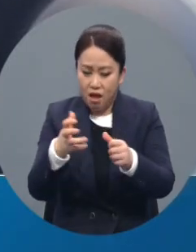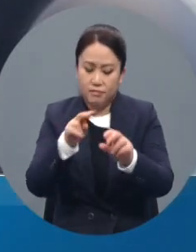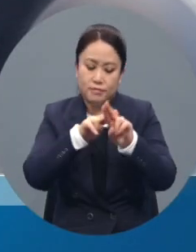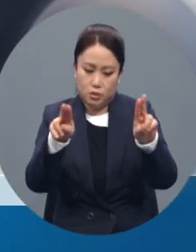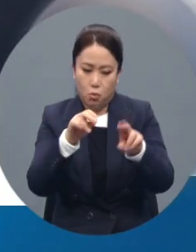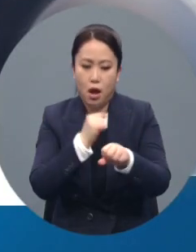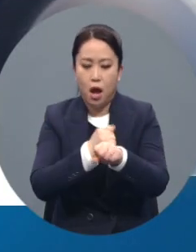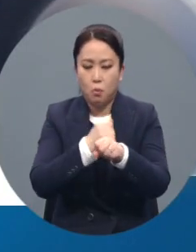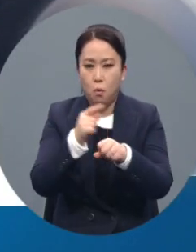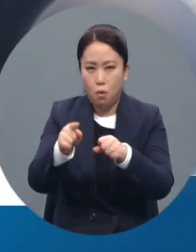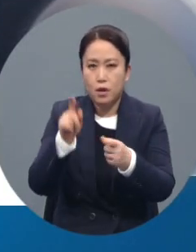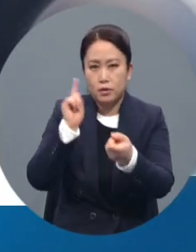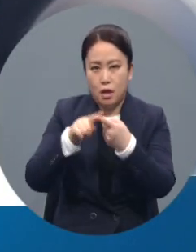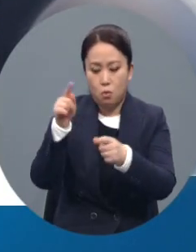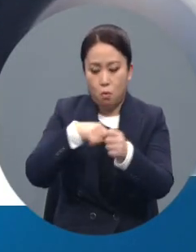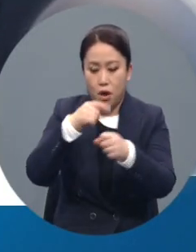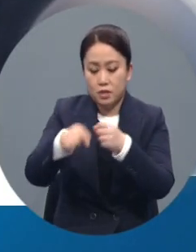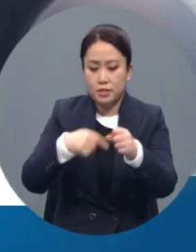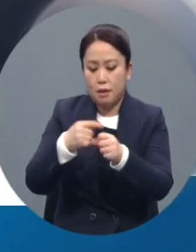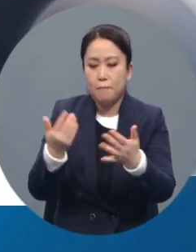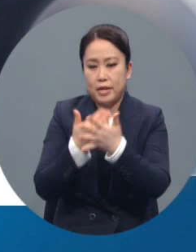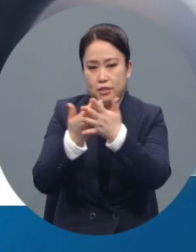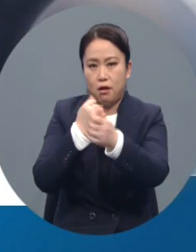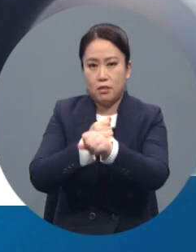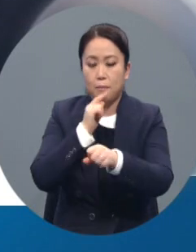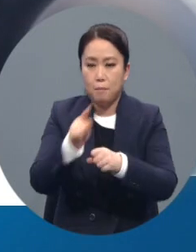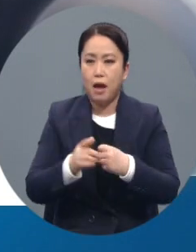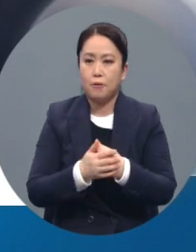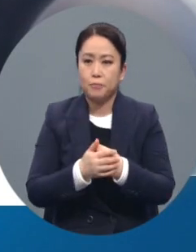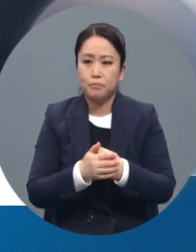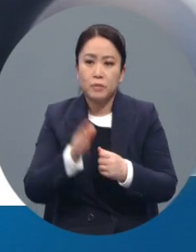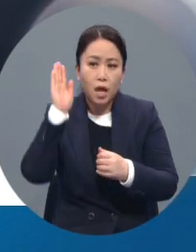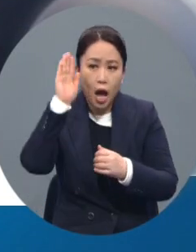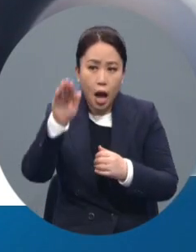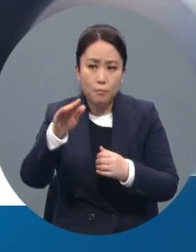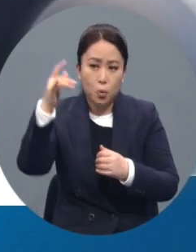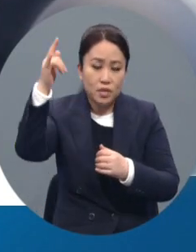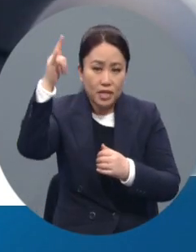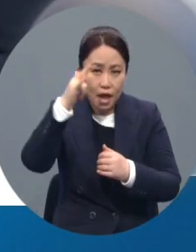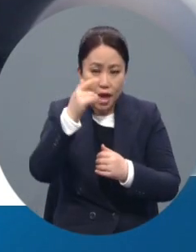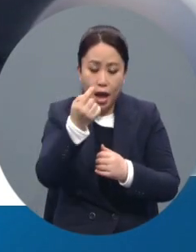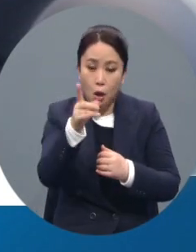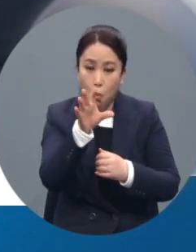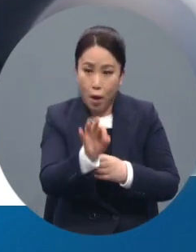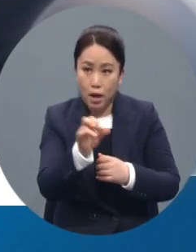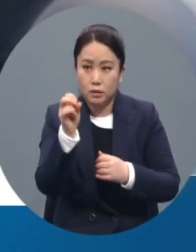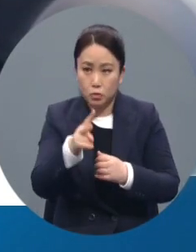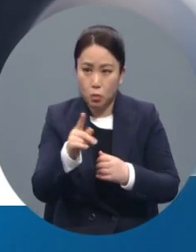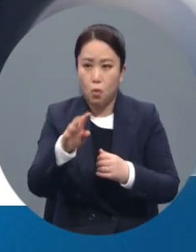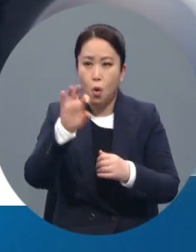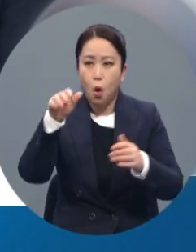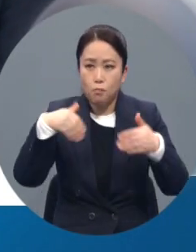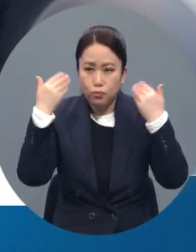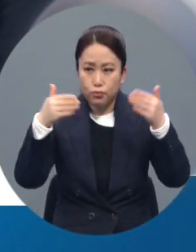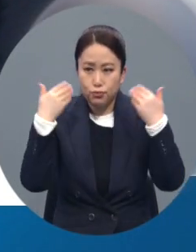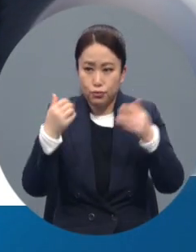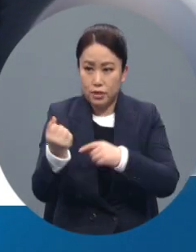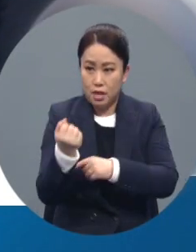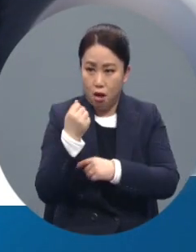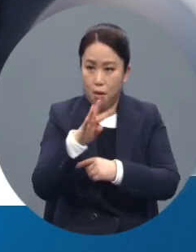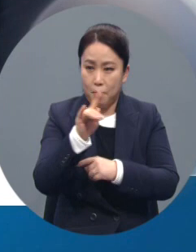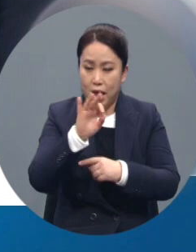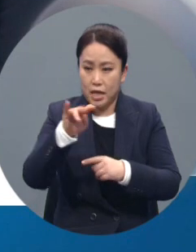앞으로는 이제 태양광이나 풍력이나 이런 바이오매스 같은 재생에너지를 사용한 말단 부의